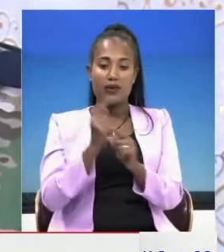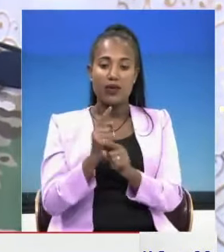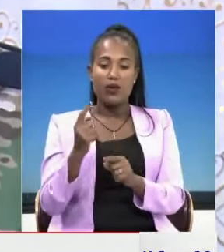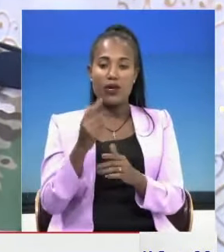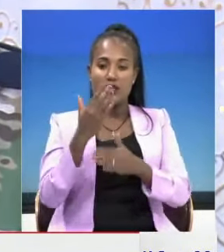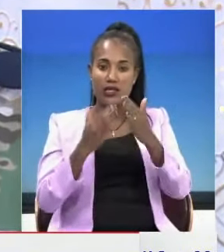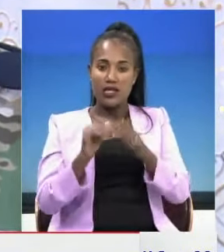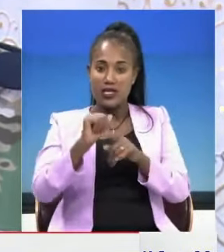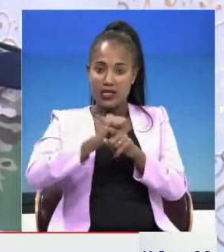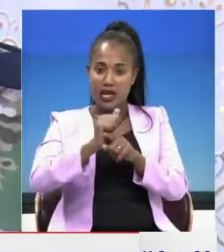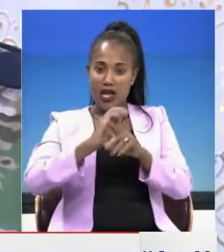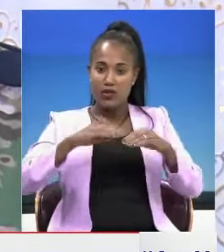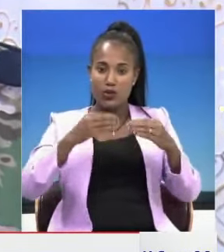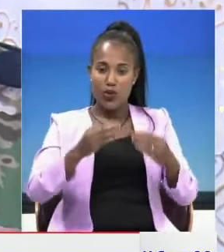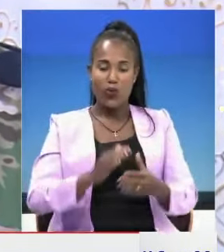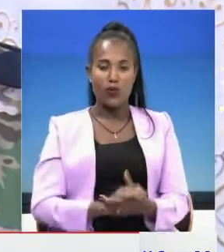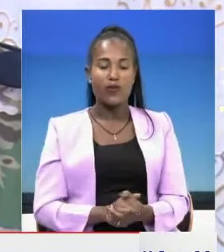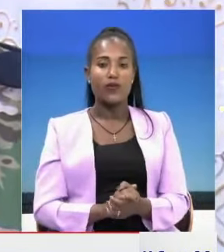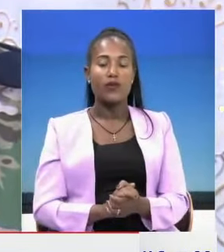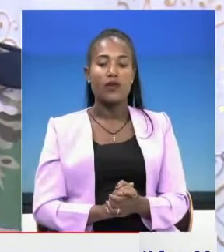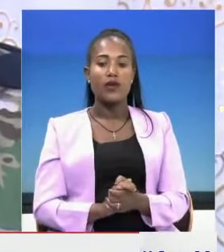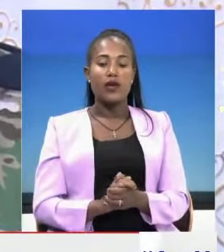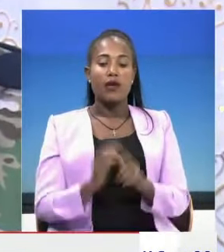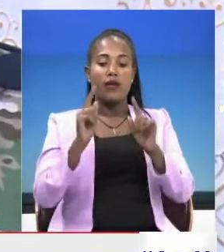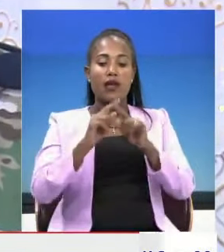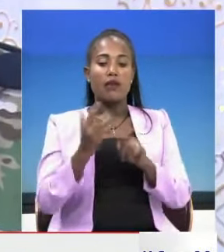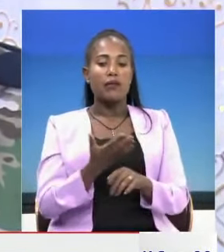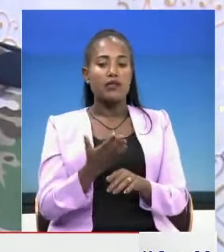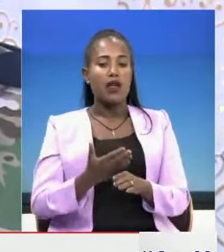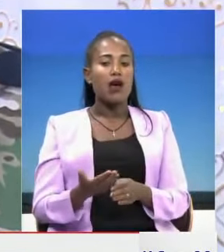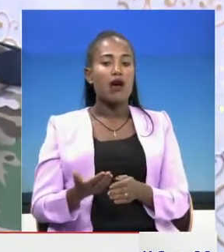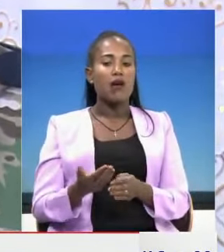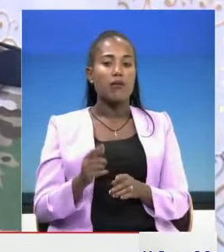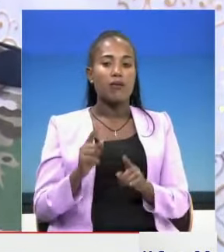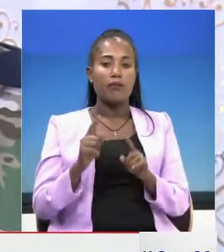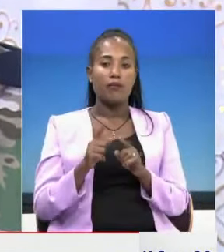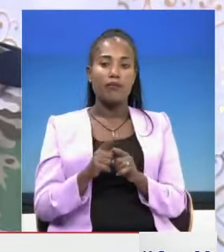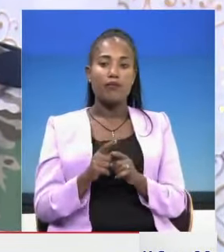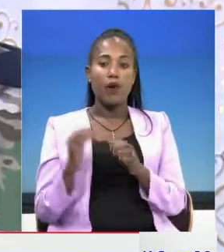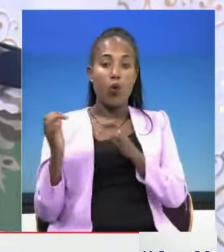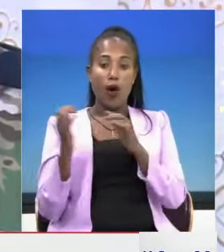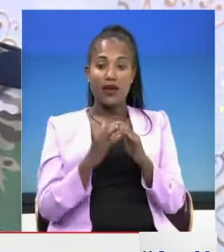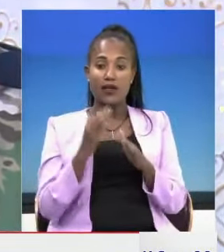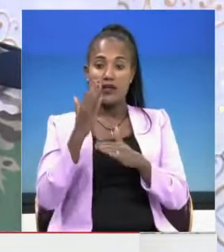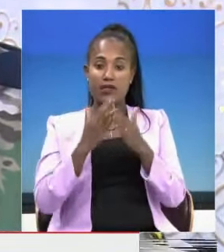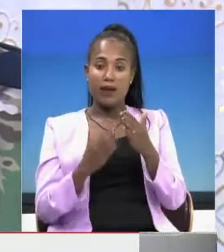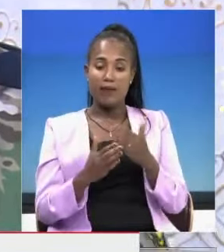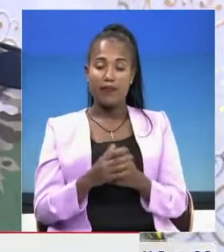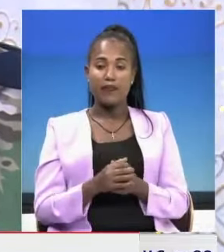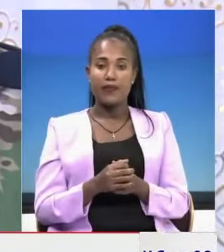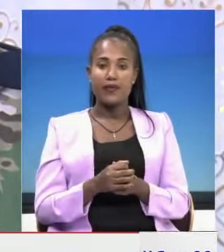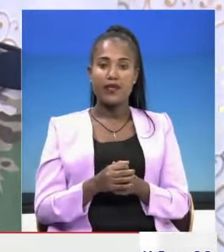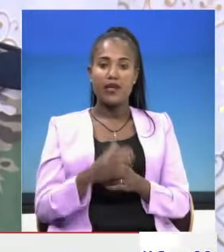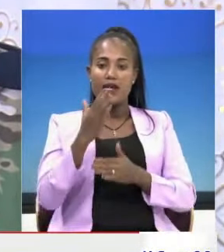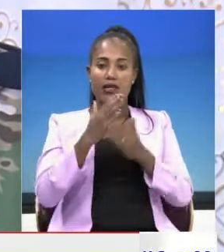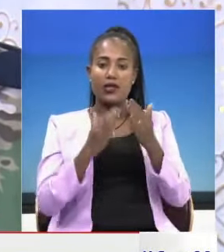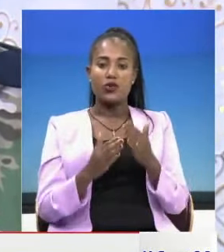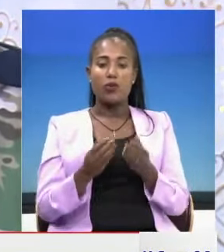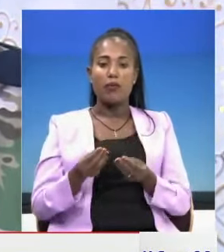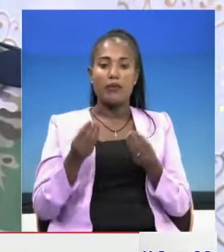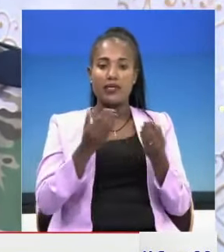ፈጥሮ ስልጠና ሰጥቶ በሎጂስቲክም በሰው ኃይልም በአዋጅ ደረጃም አደራጅቶ